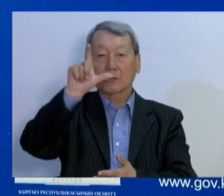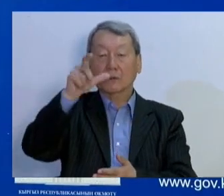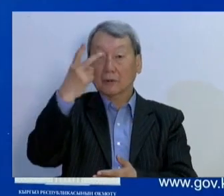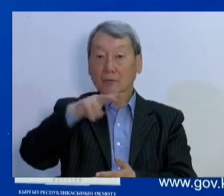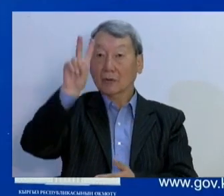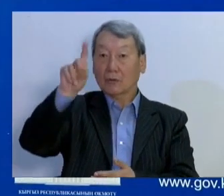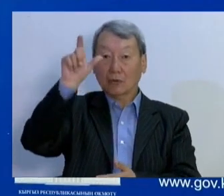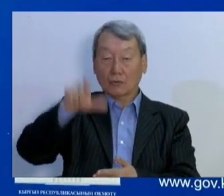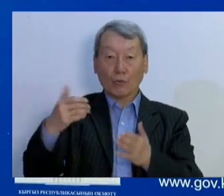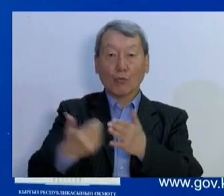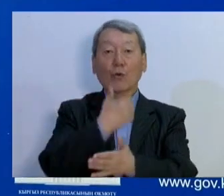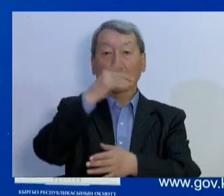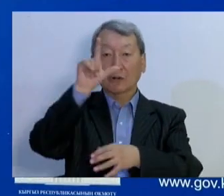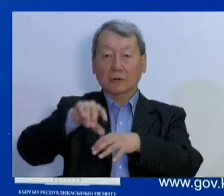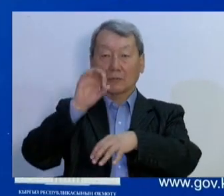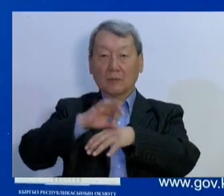учуру катталды.